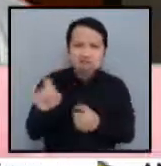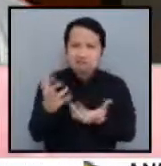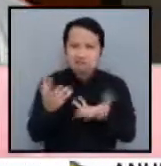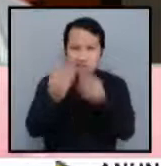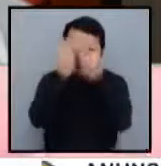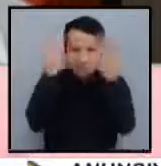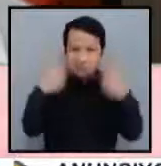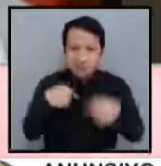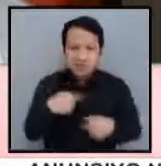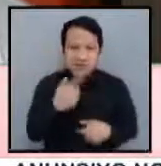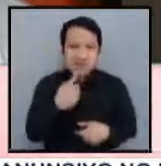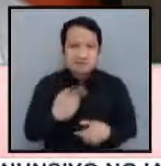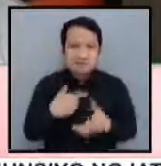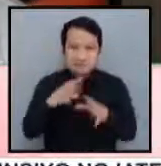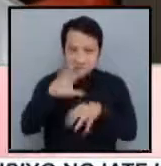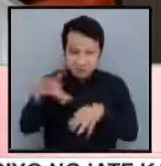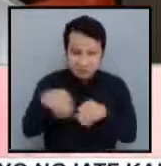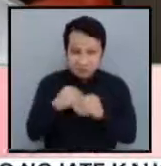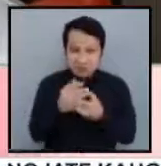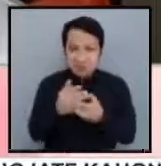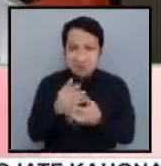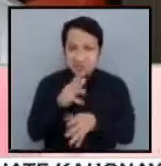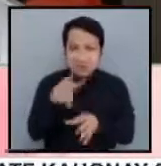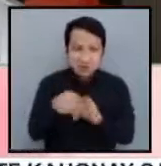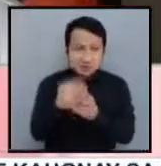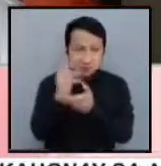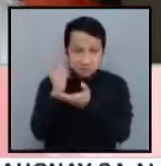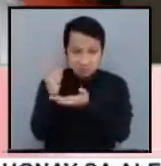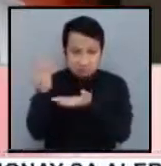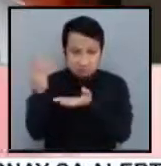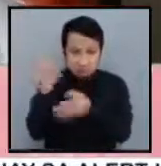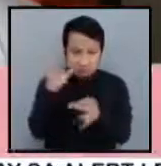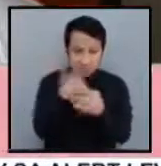pasukin ang industriya ng photography?